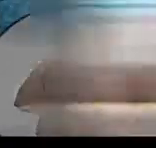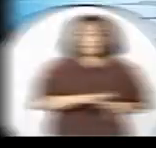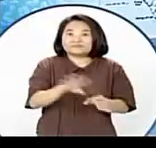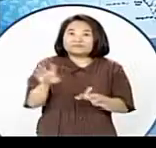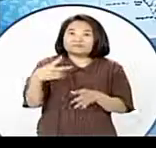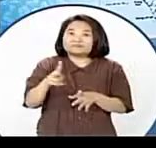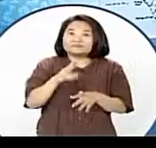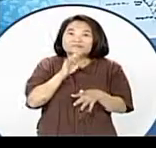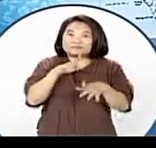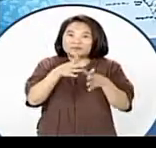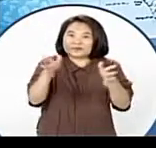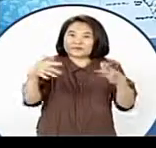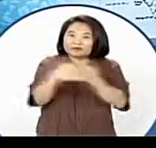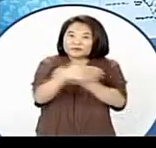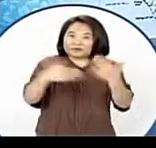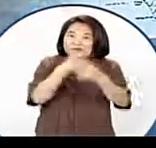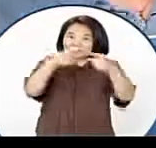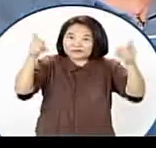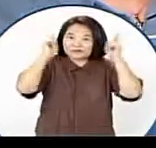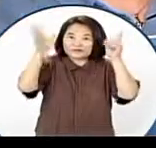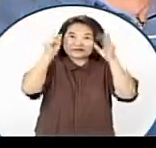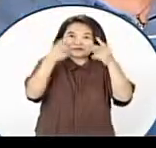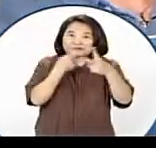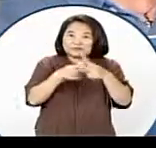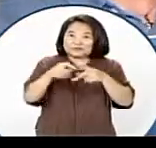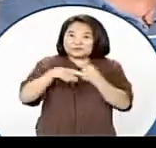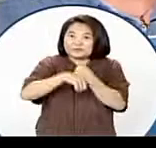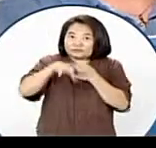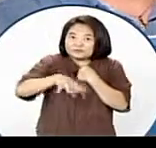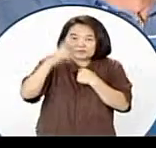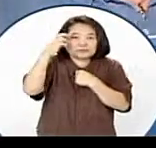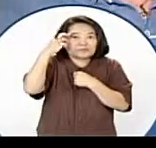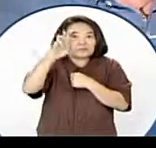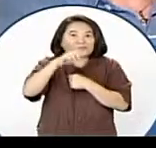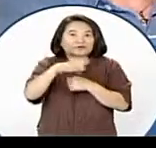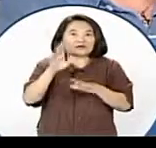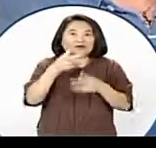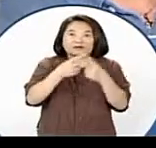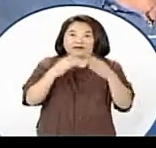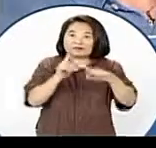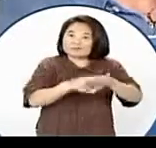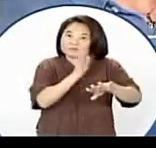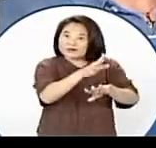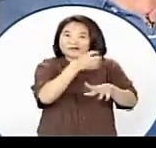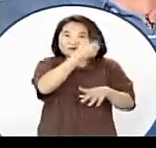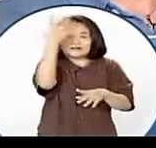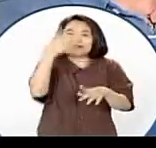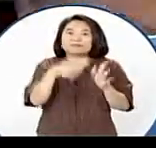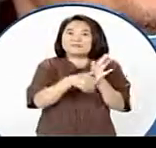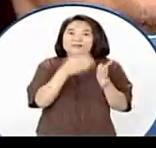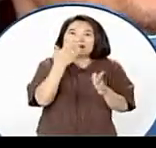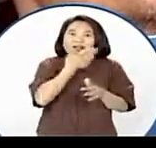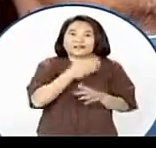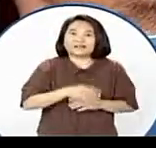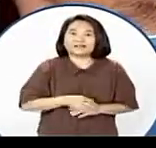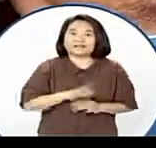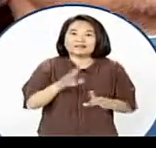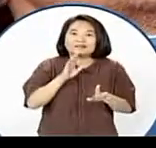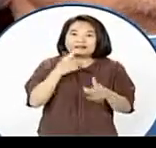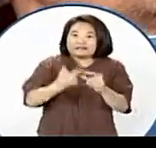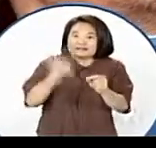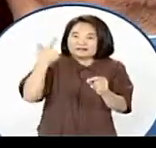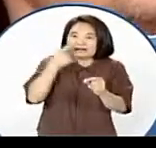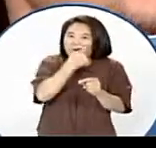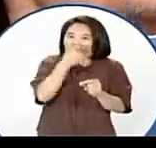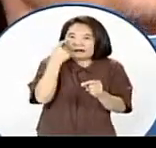因为首先先为大家说个，今天从高台自贡博士班毕业的客家小朋友参与，刚成为六年前